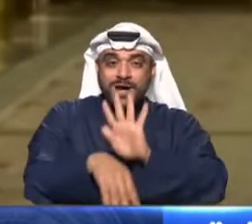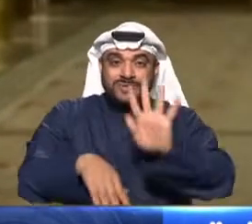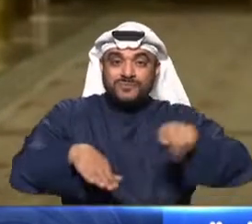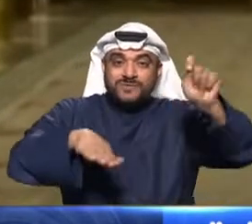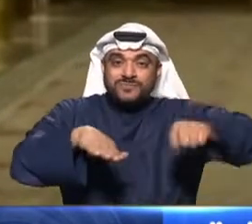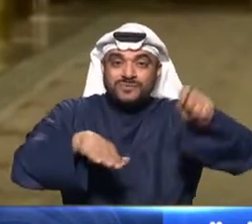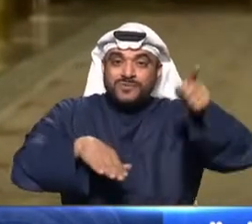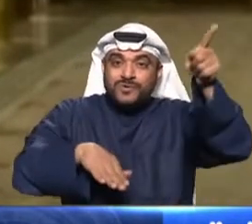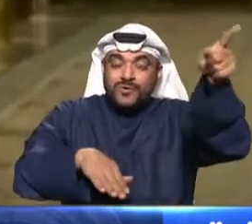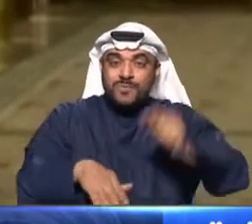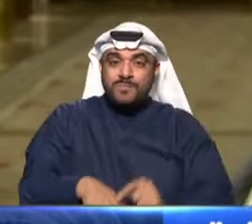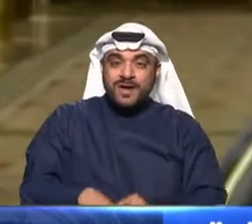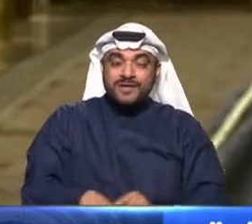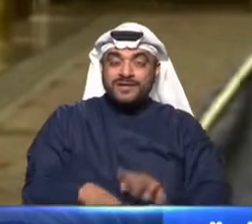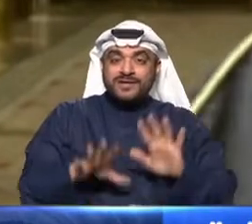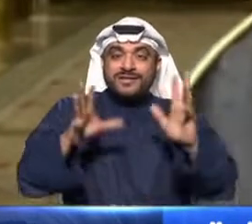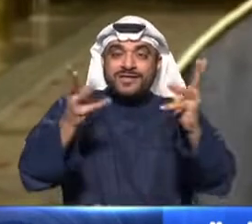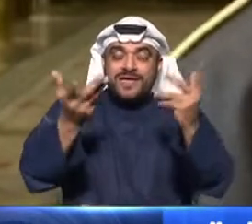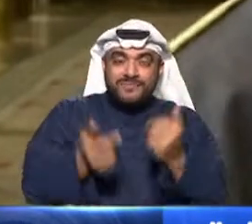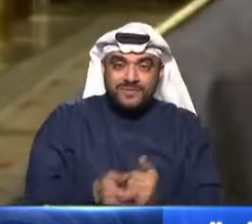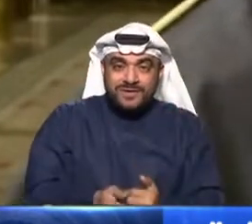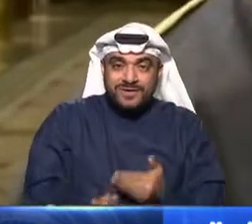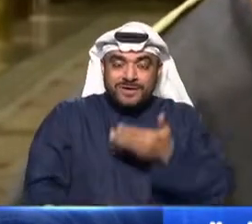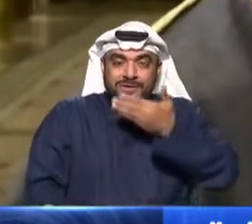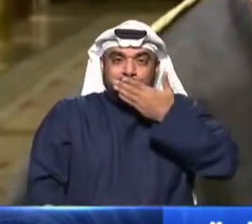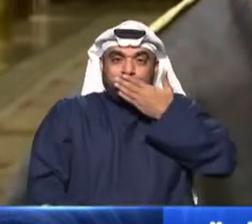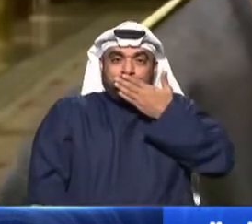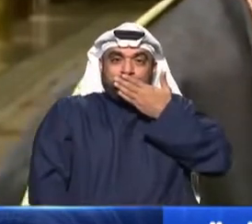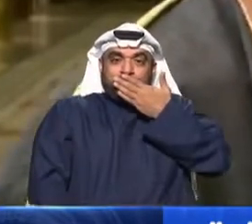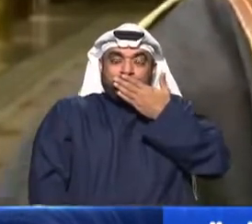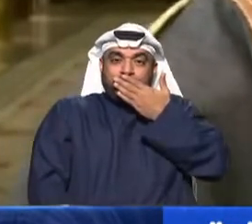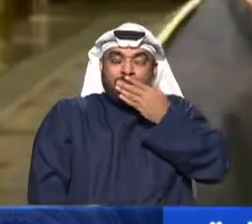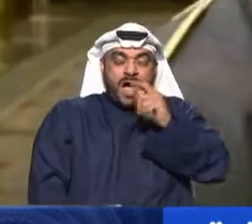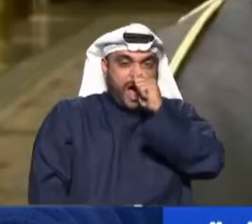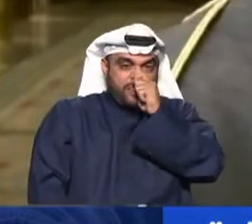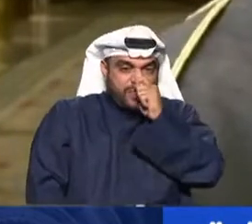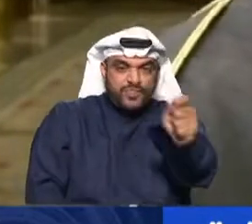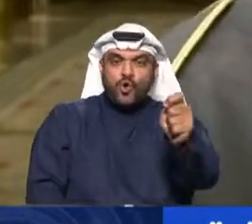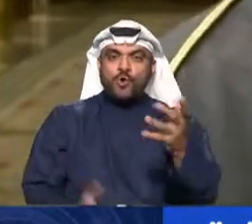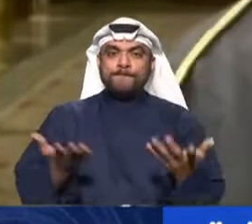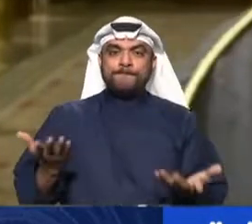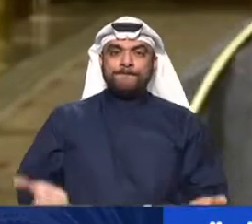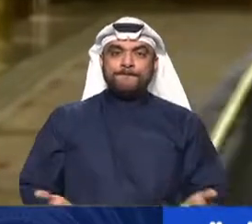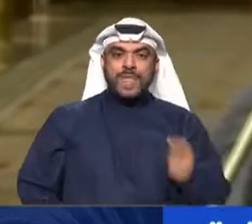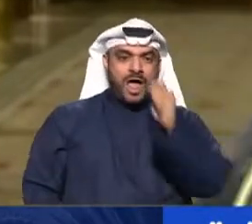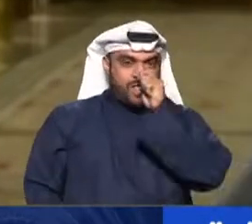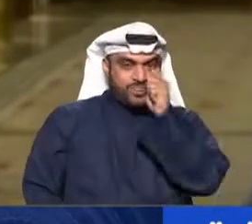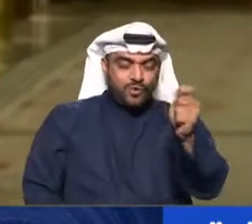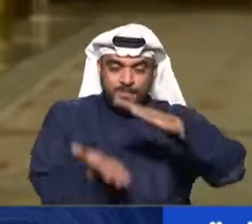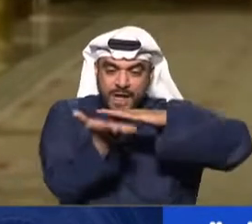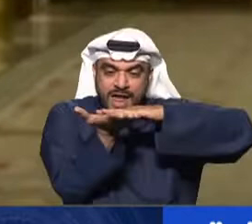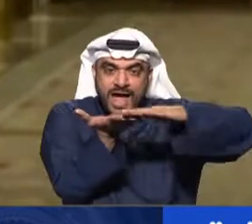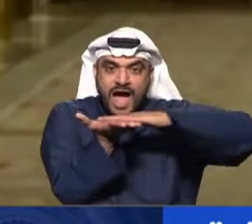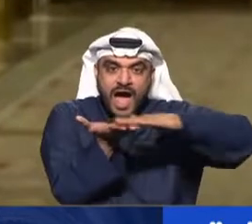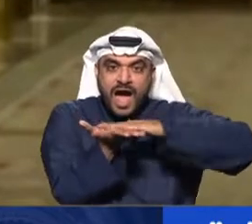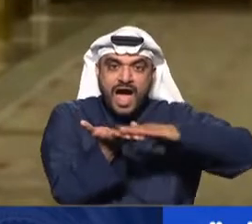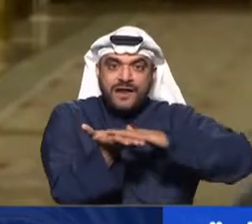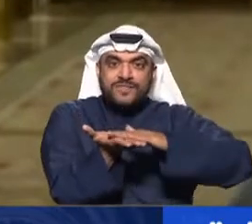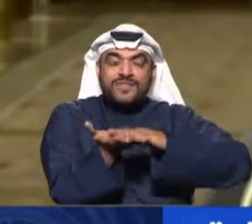يقلل من حجم ردة فعل ظلم يقع على من؟ يقع على أرض